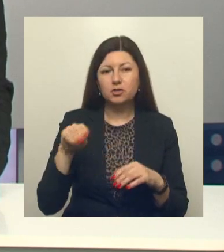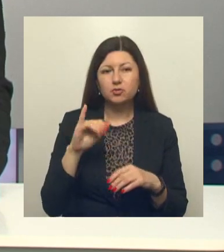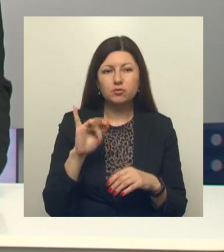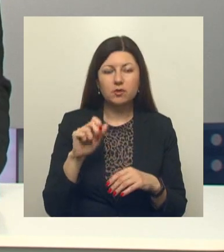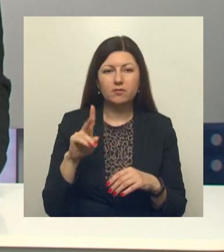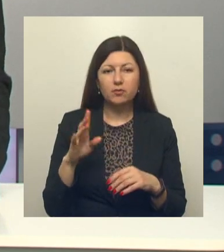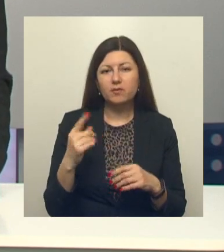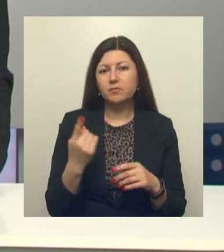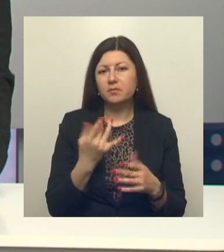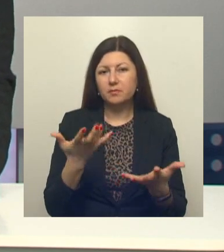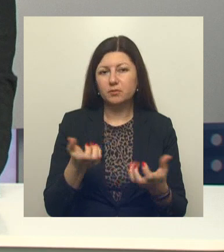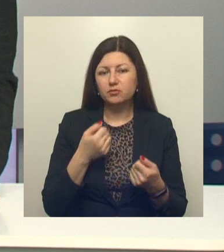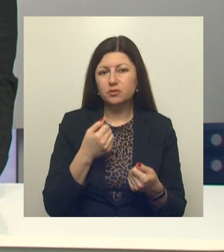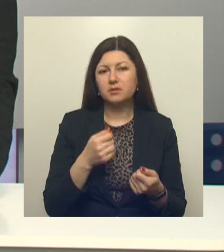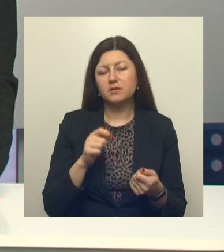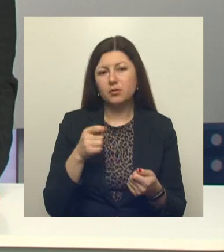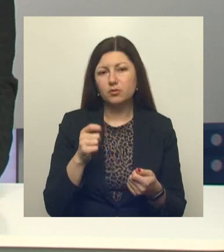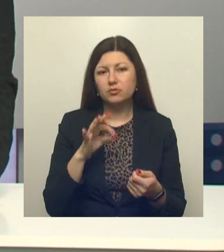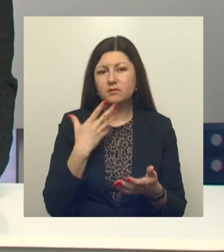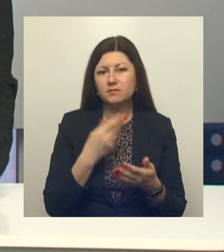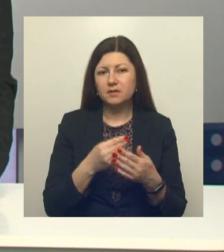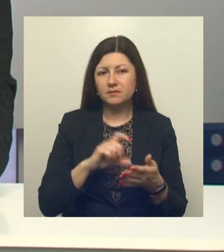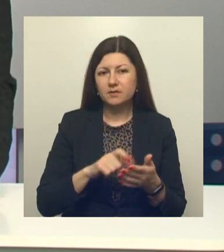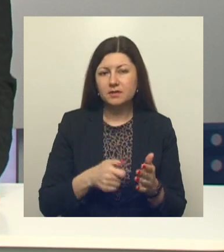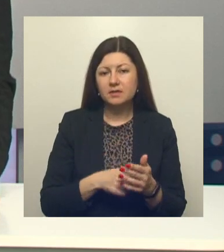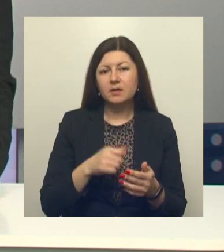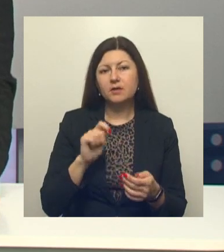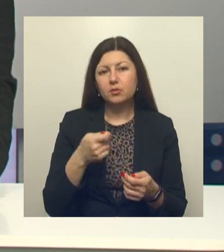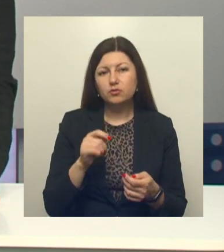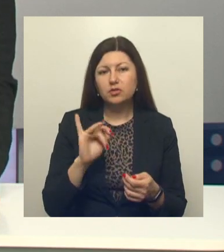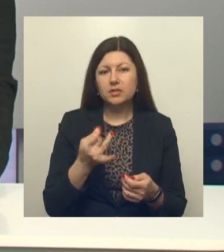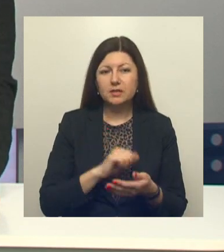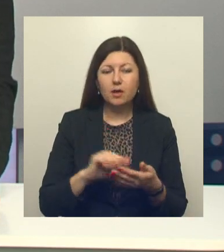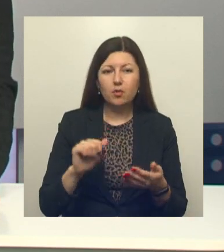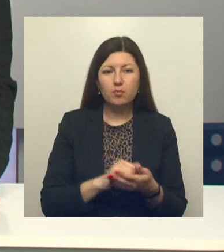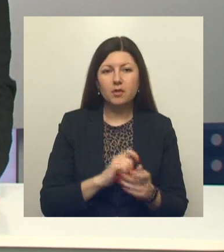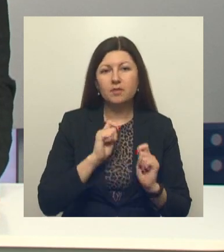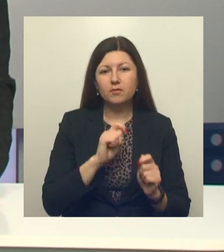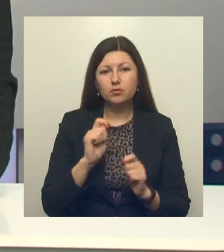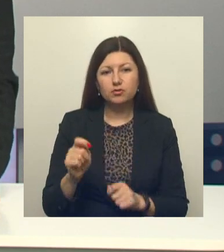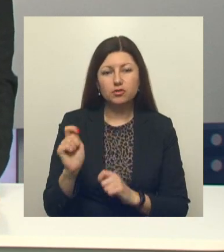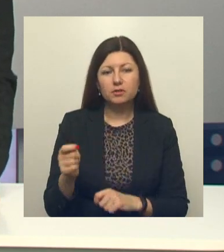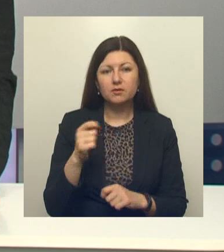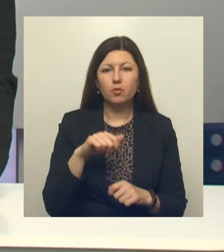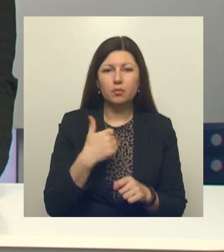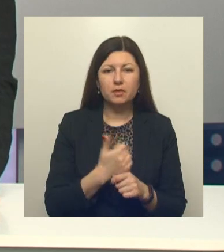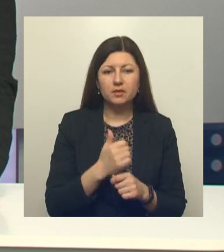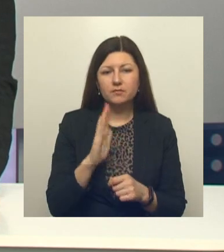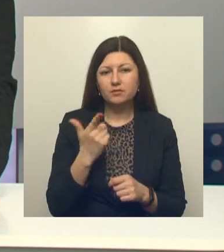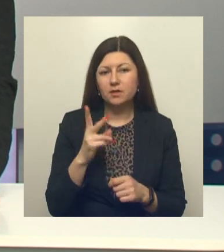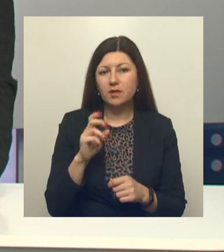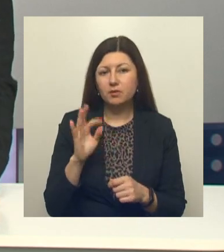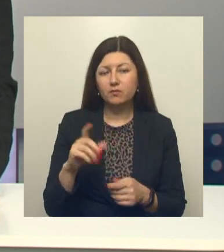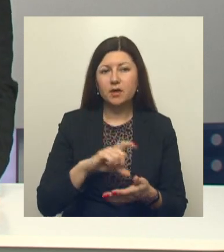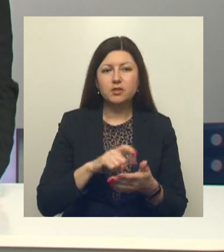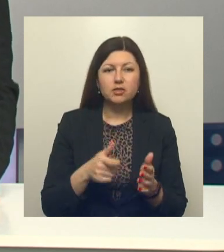новые квартиры. Ключи от них и документы на собственность селянам вручил губернатор Вячеслав Гладков. Жилые помещения